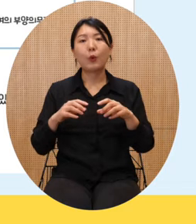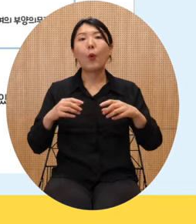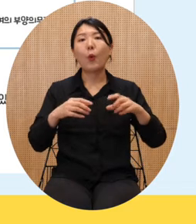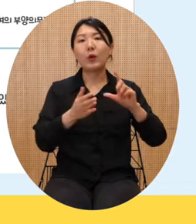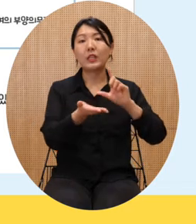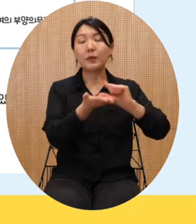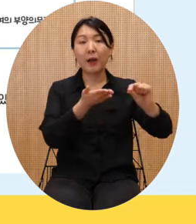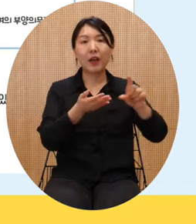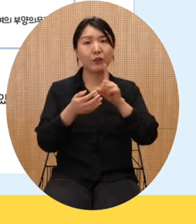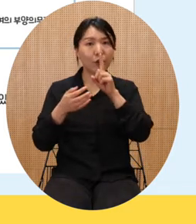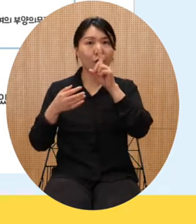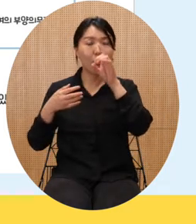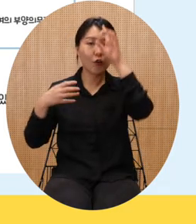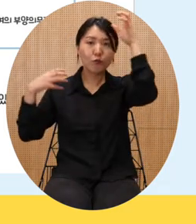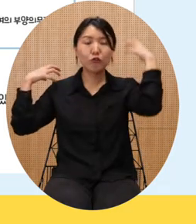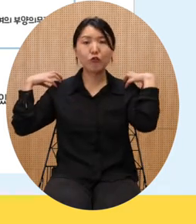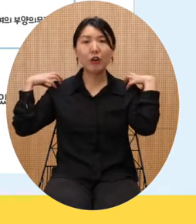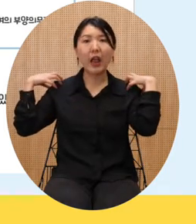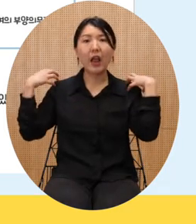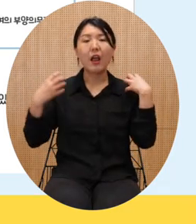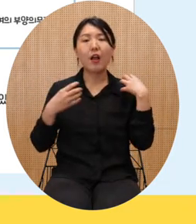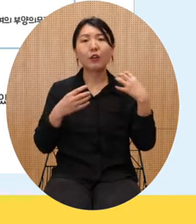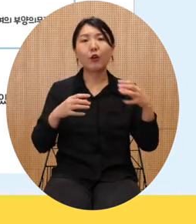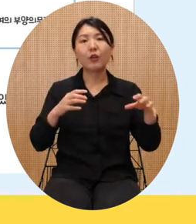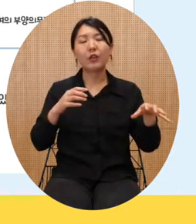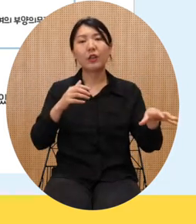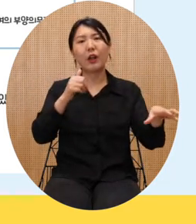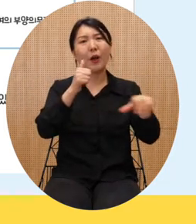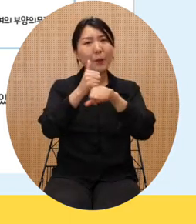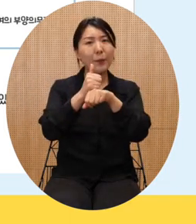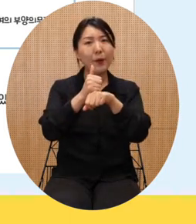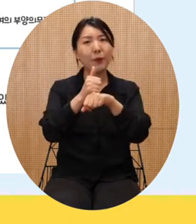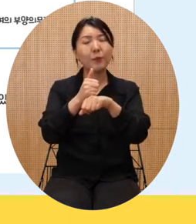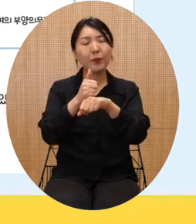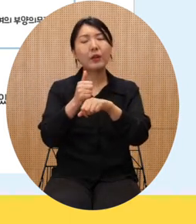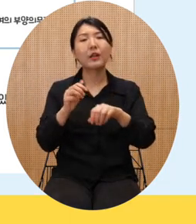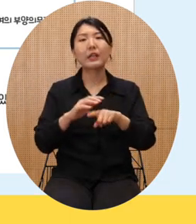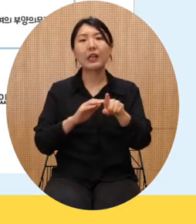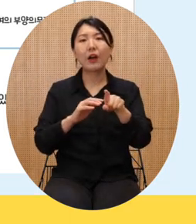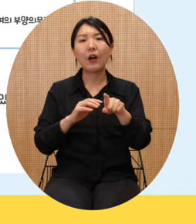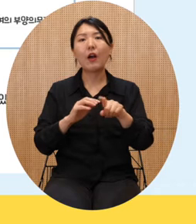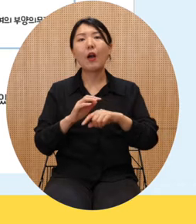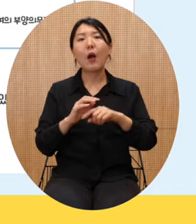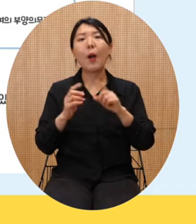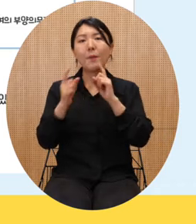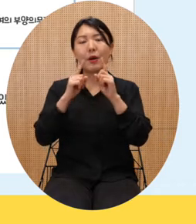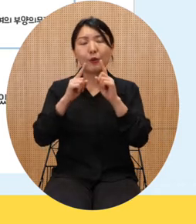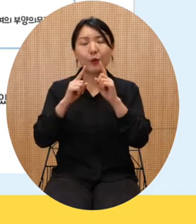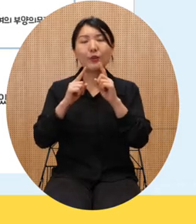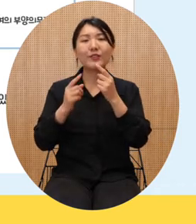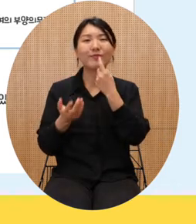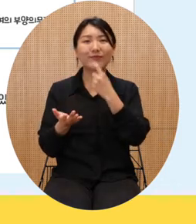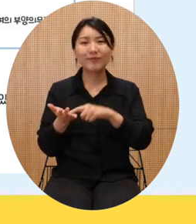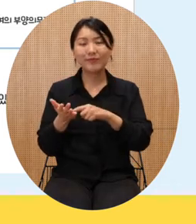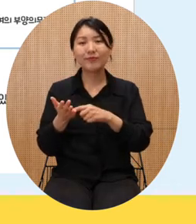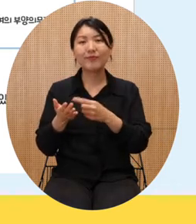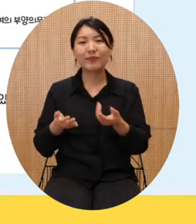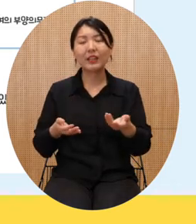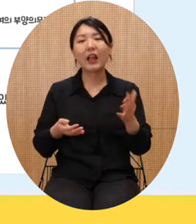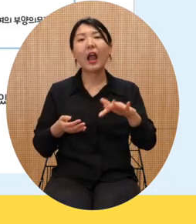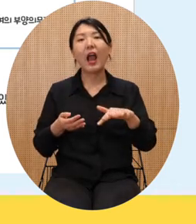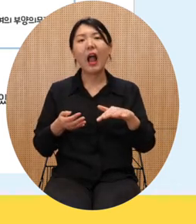지방정부의 거버넌스를 얘기를 했거든요. 주거복지를 거버넌스를 통해서 한다고 할 때, 사실은 그건 말로는 하기